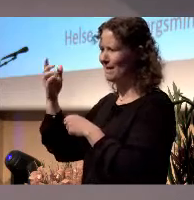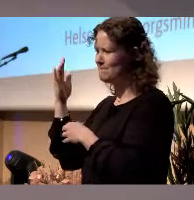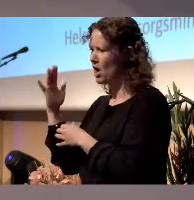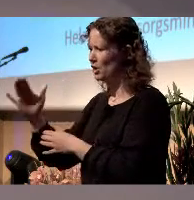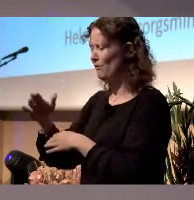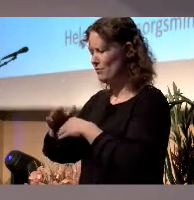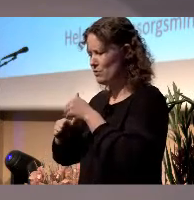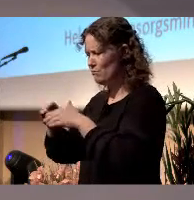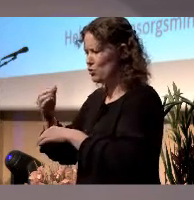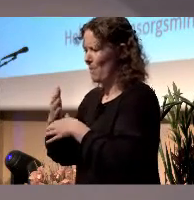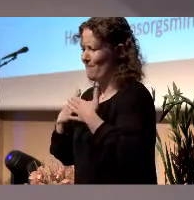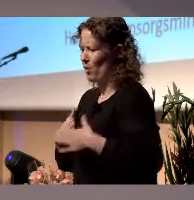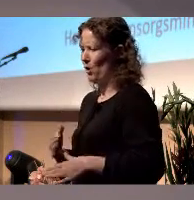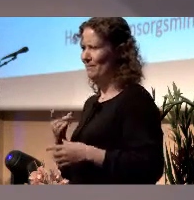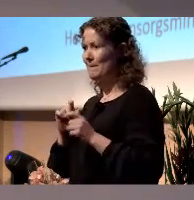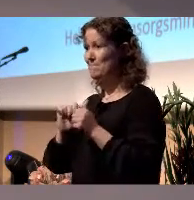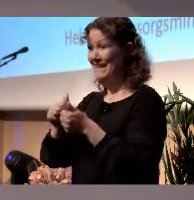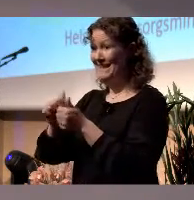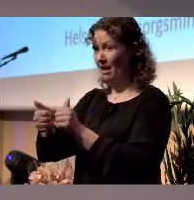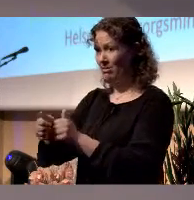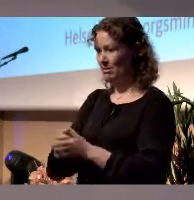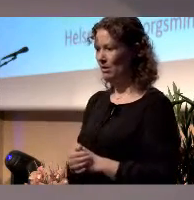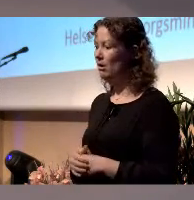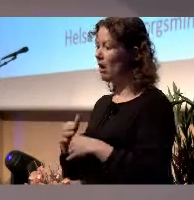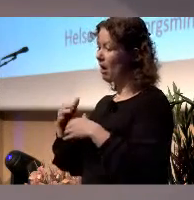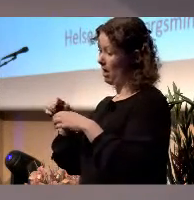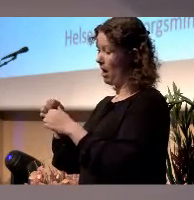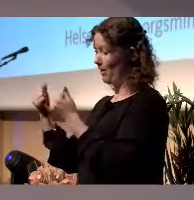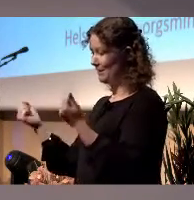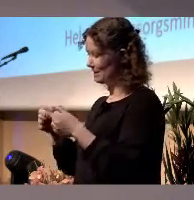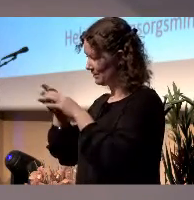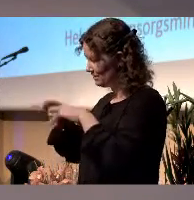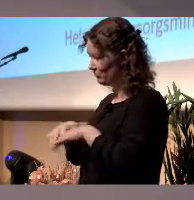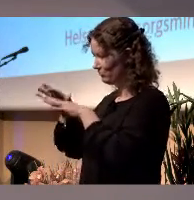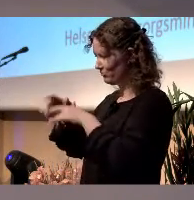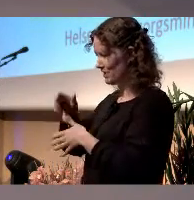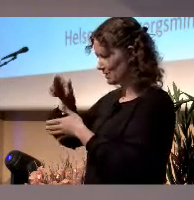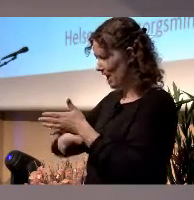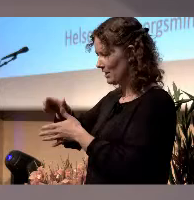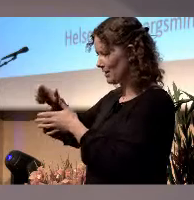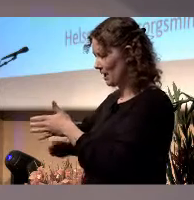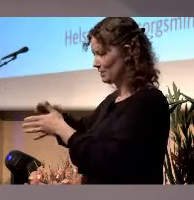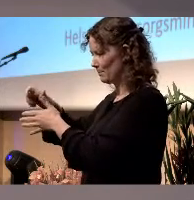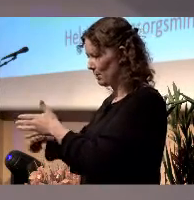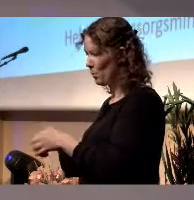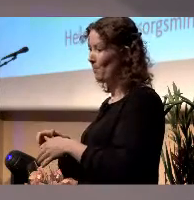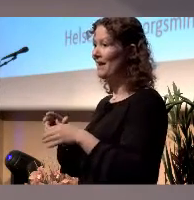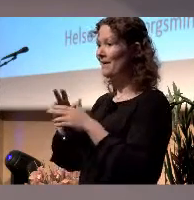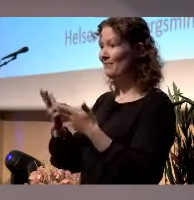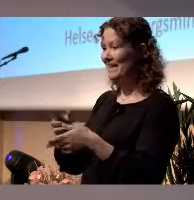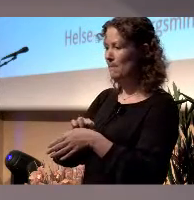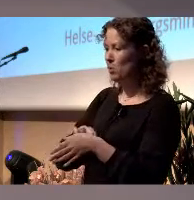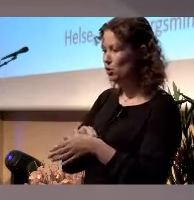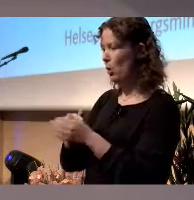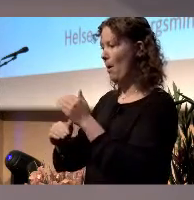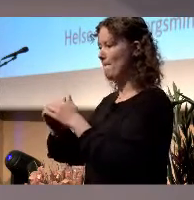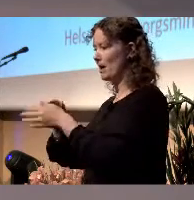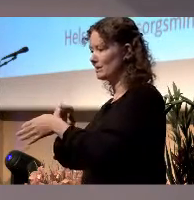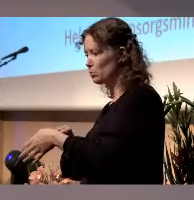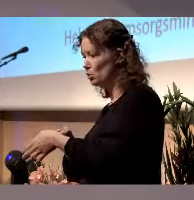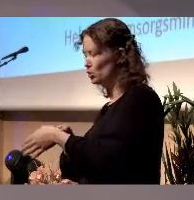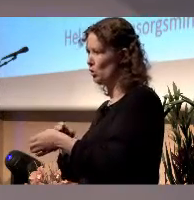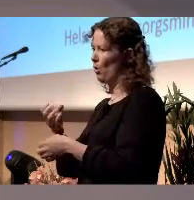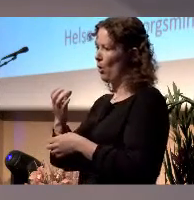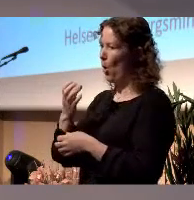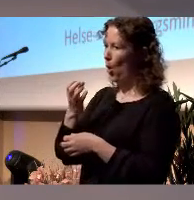til Birken. Avisene skriver opp og ned og spalter opp og ned om hvilepuls og makspuls, om opptak av